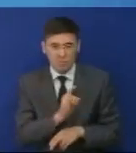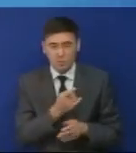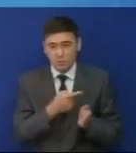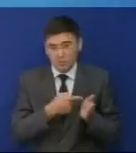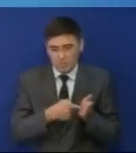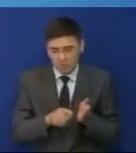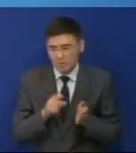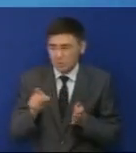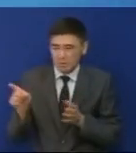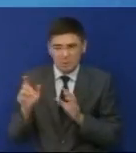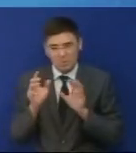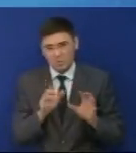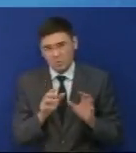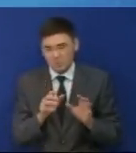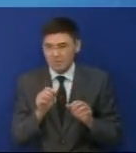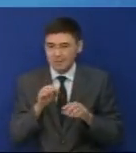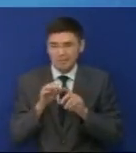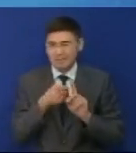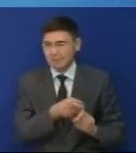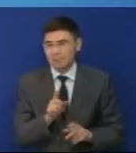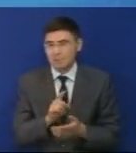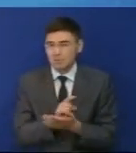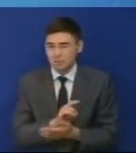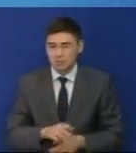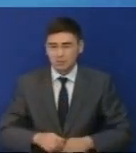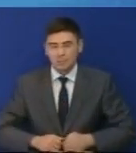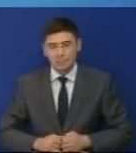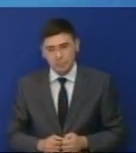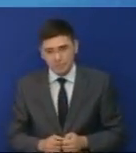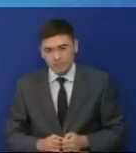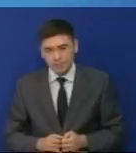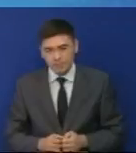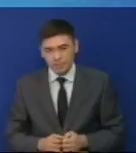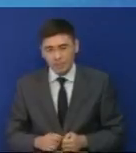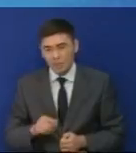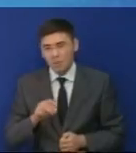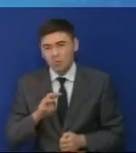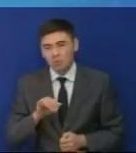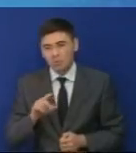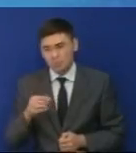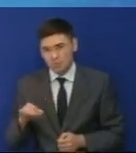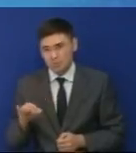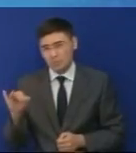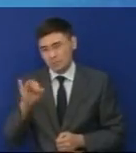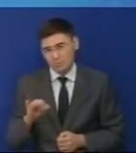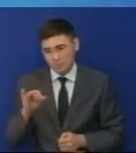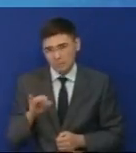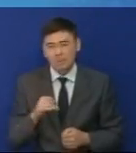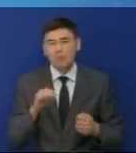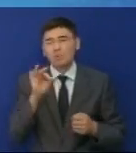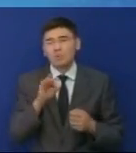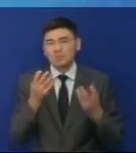как бы семьи в семье проведенном мероприятии в историко-краеведческом музее в нем приняли участие как многодетные семьи так и